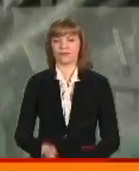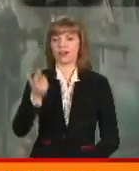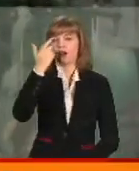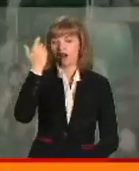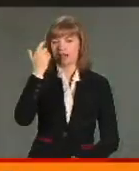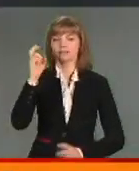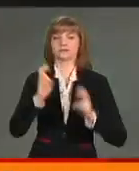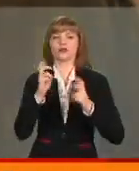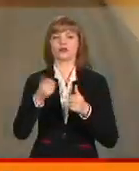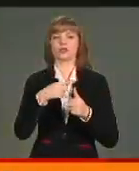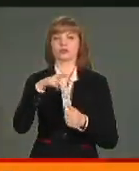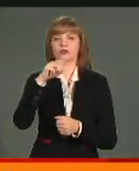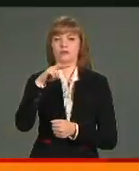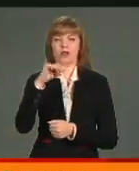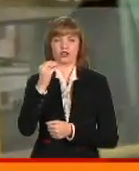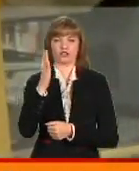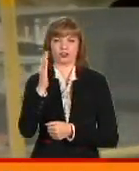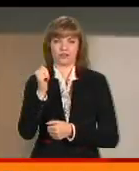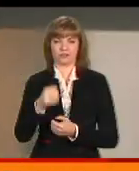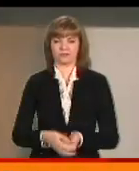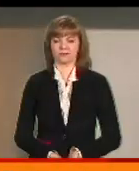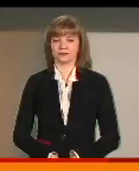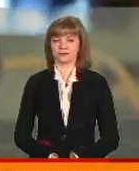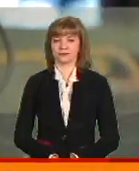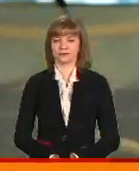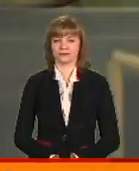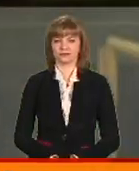Харків. Завод імені Малишева.